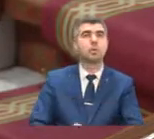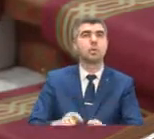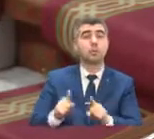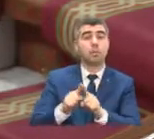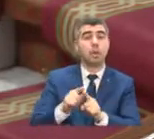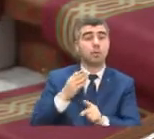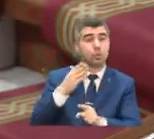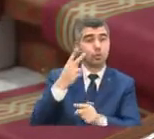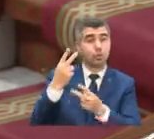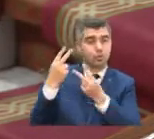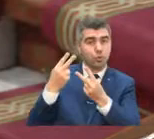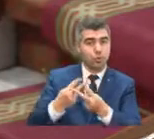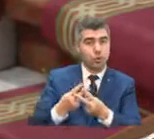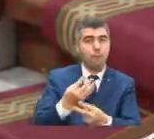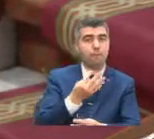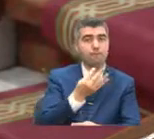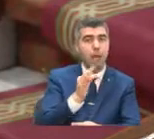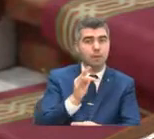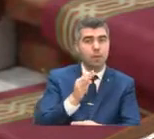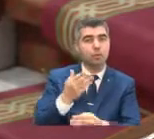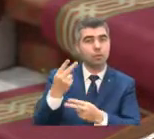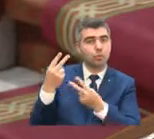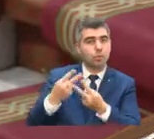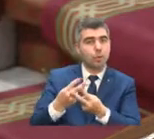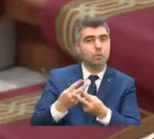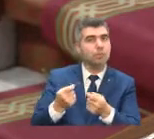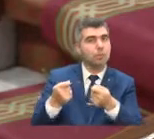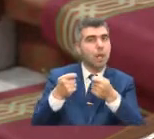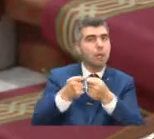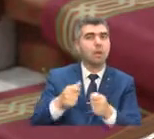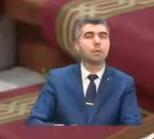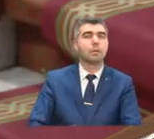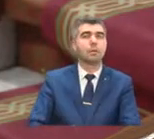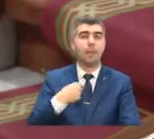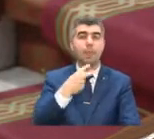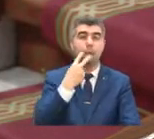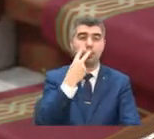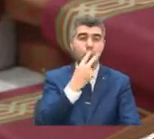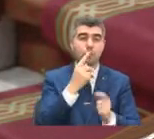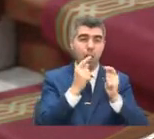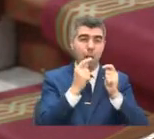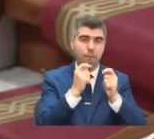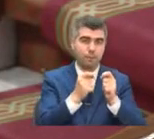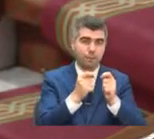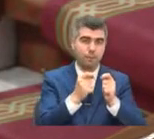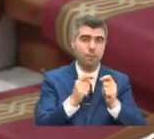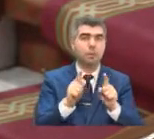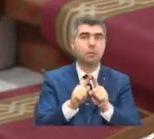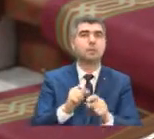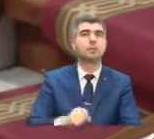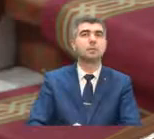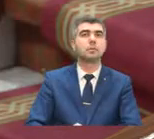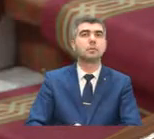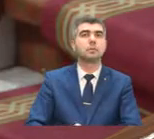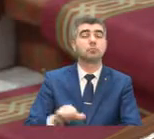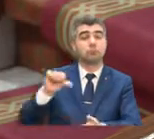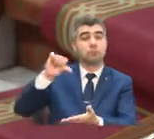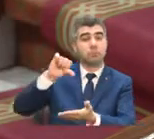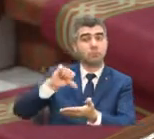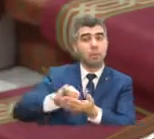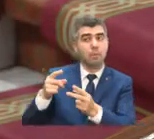استثمروا، ليوني أو ما في طريق الاستثمار. يعني كنشوفوا أنه المنطقة الآن